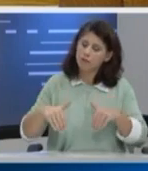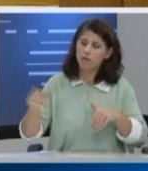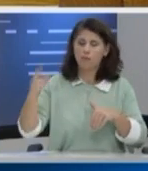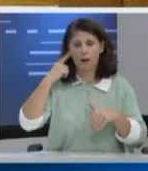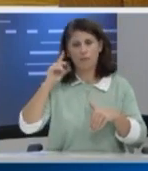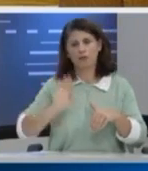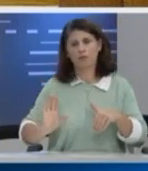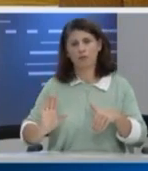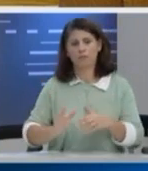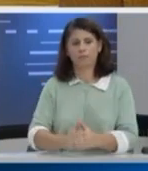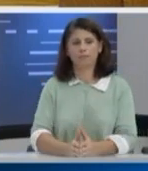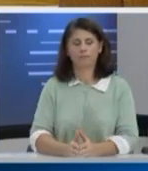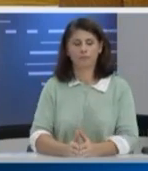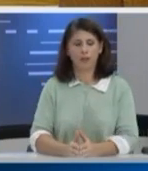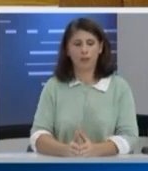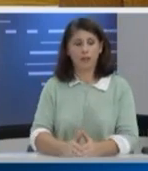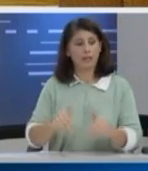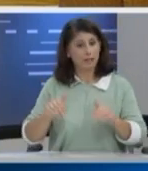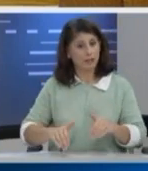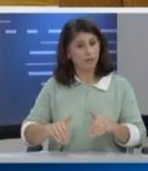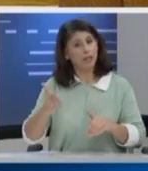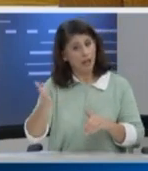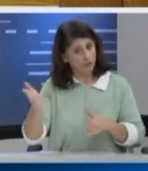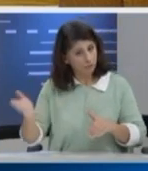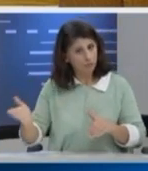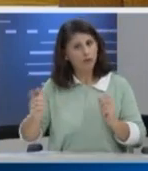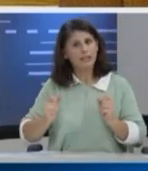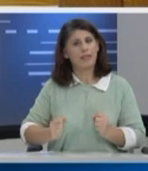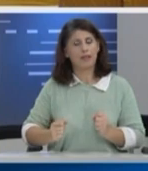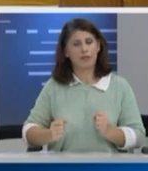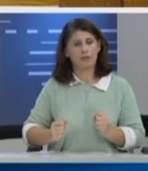την άποψή τους. Σέβομαι και αυτούς και τις θέσεις τους.